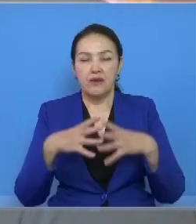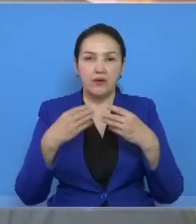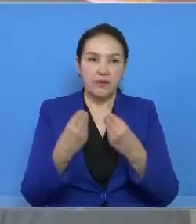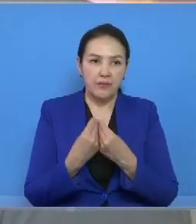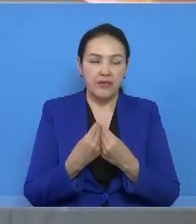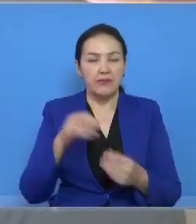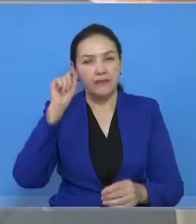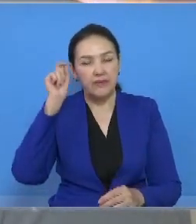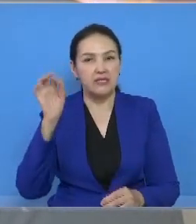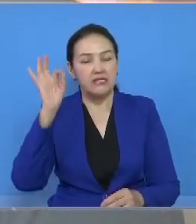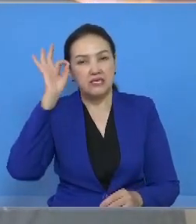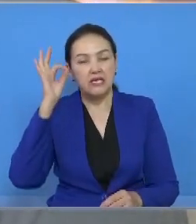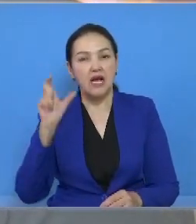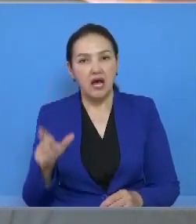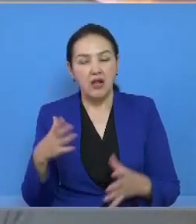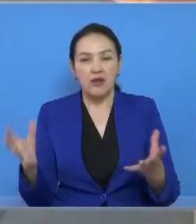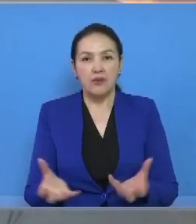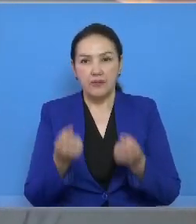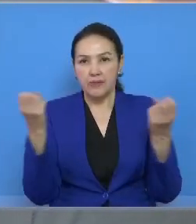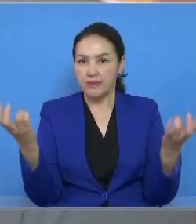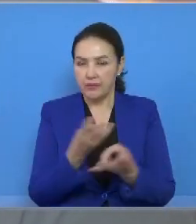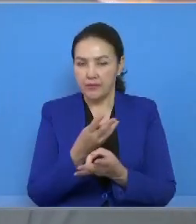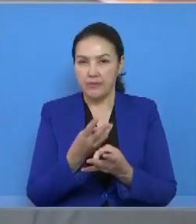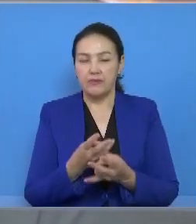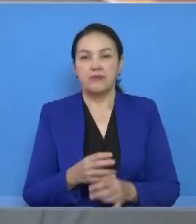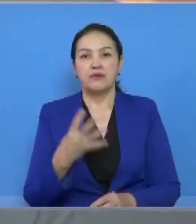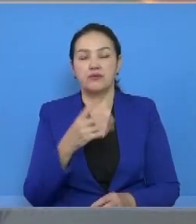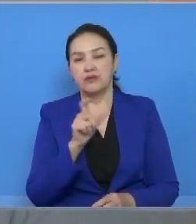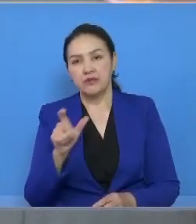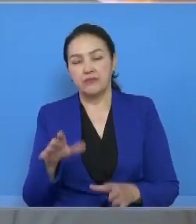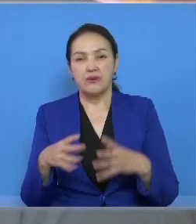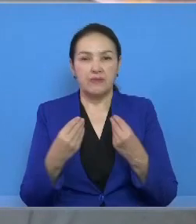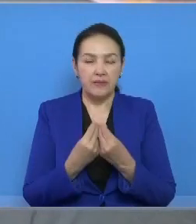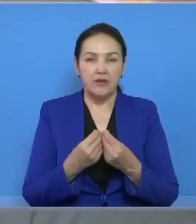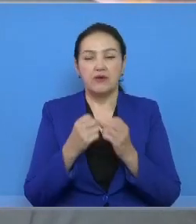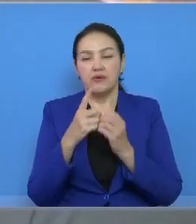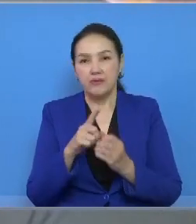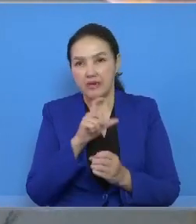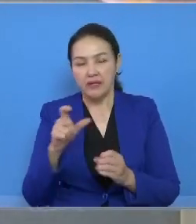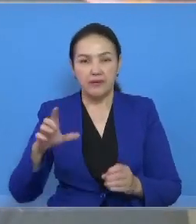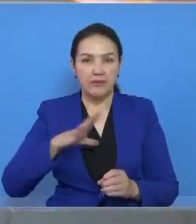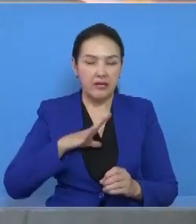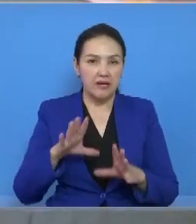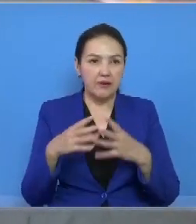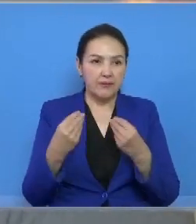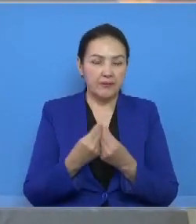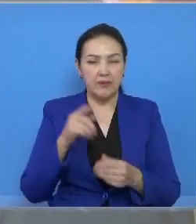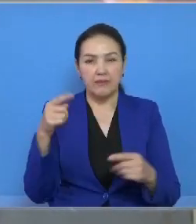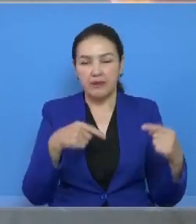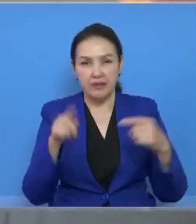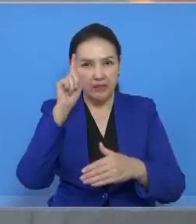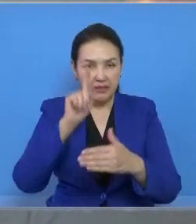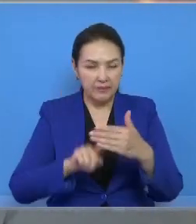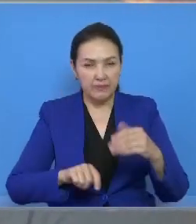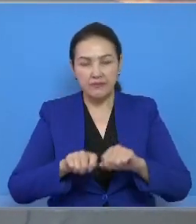отбасылық психологиялық мәдениетті көтеру керек. Іште білмей төрт адам бар ма бұл отбасыда, 11 адам бар ма отбасыда, біріне бірі сеніп, бірімен бірі